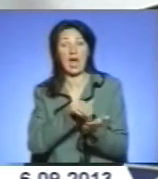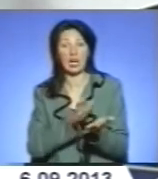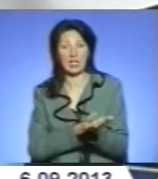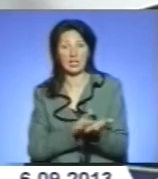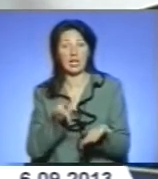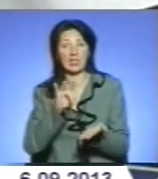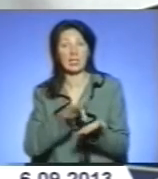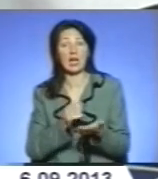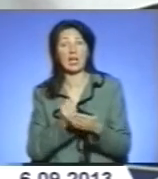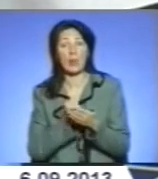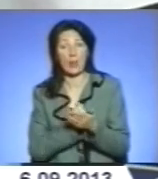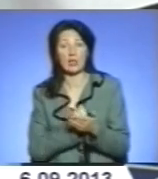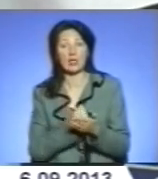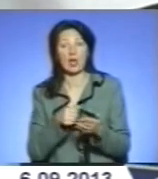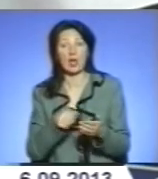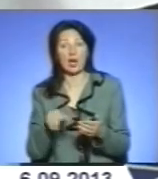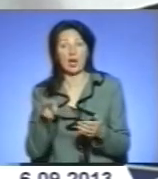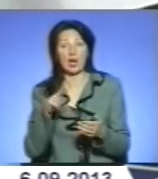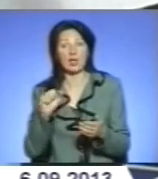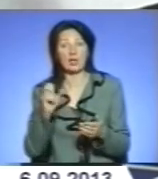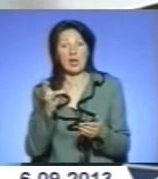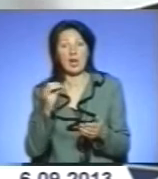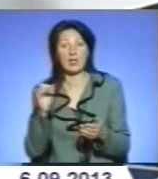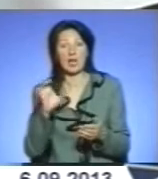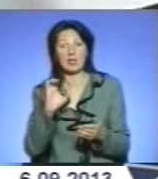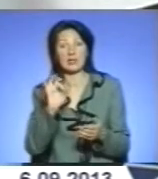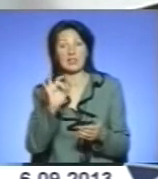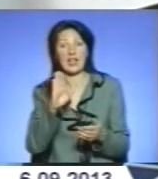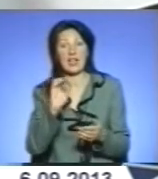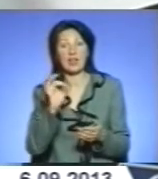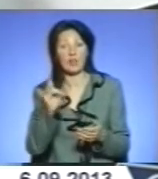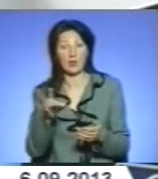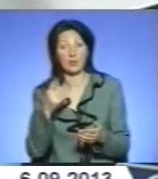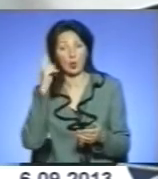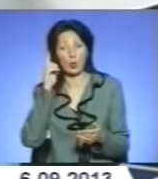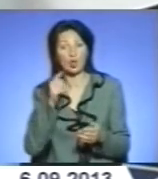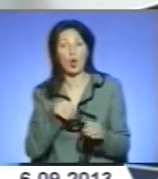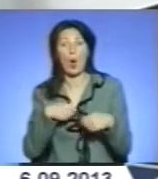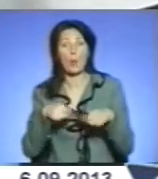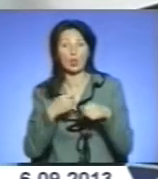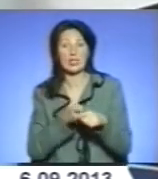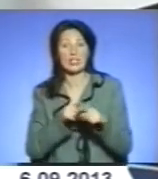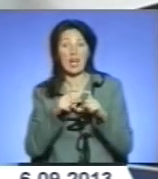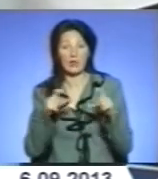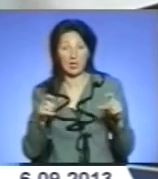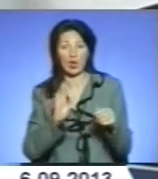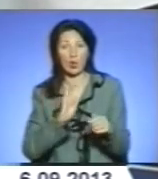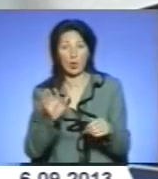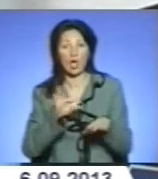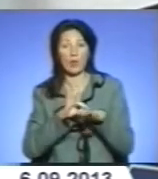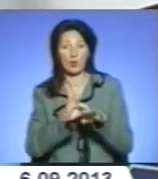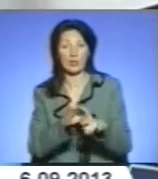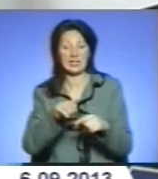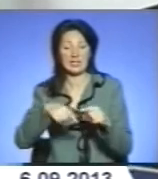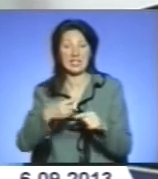базою даних, сервером. І я думаю, що реалізація цих квитків буде проводитися